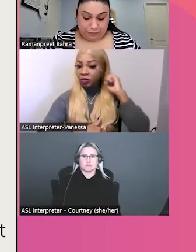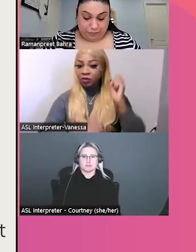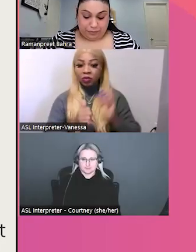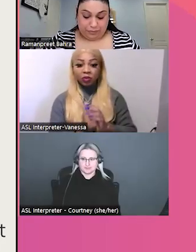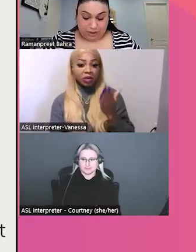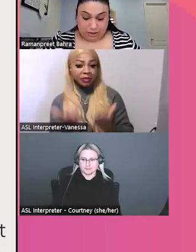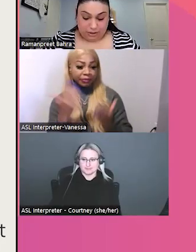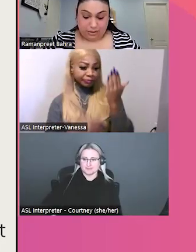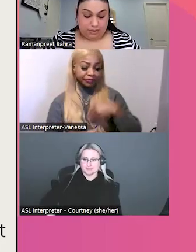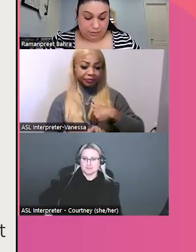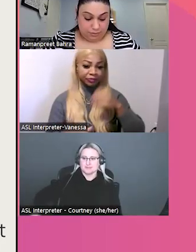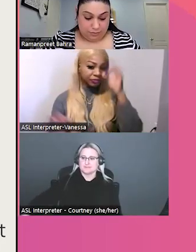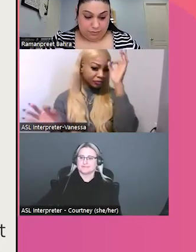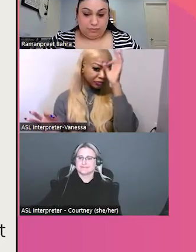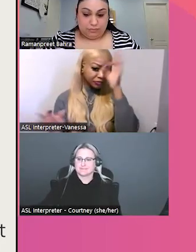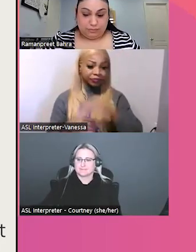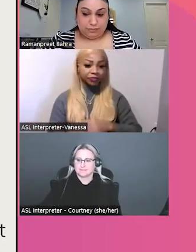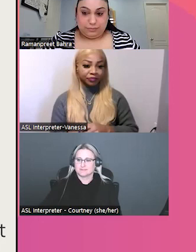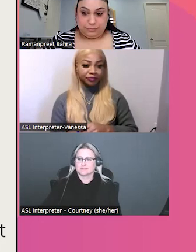ou implicite et hors de la conscience.